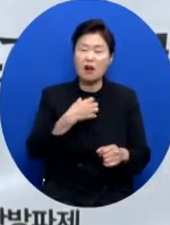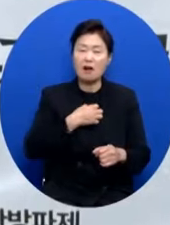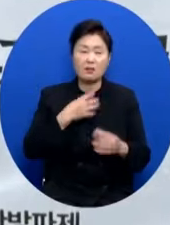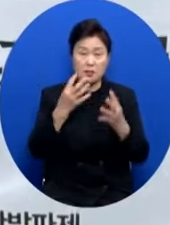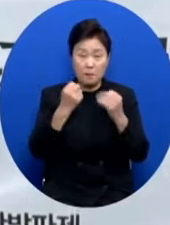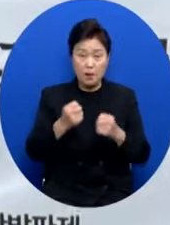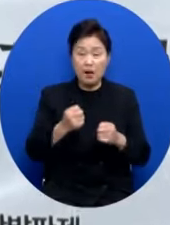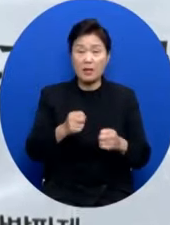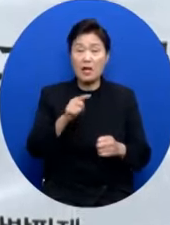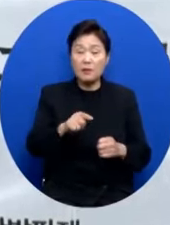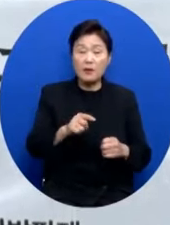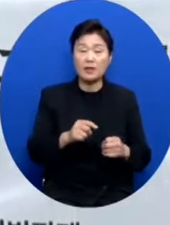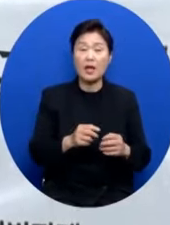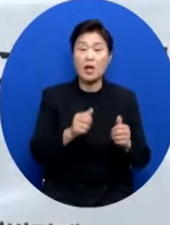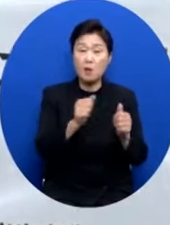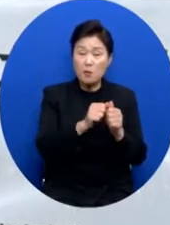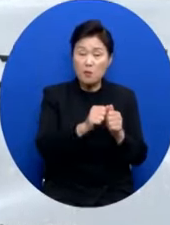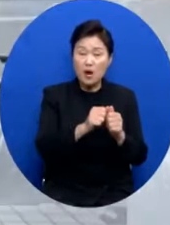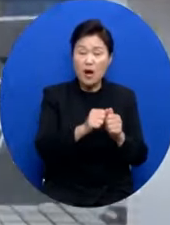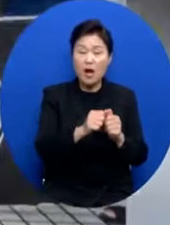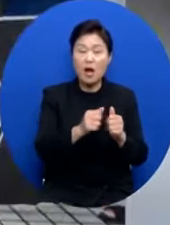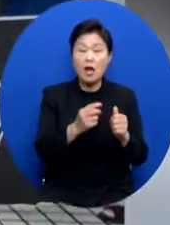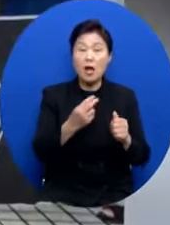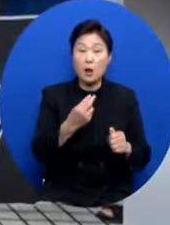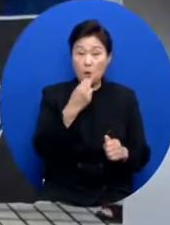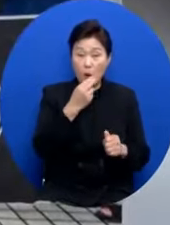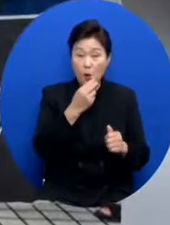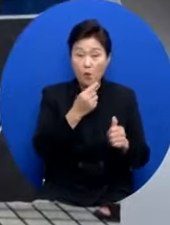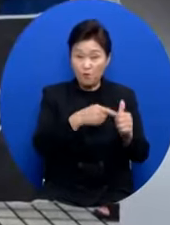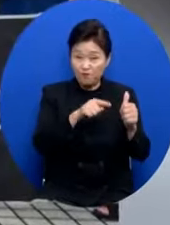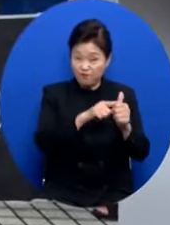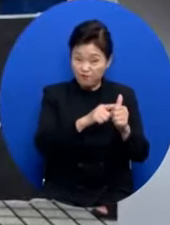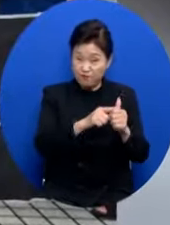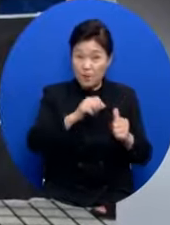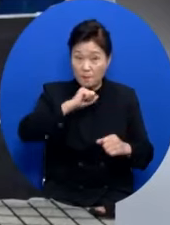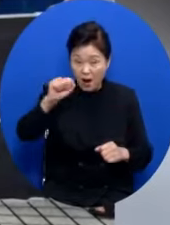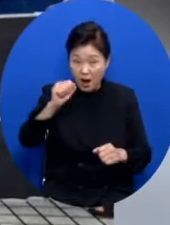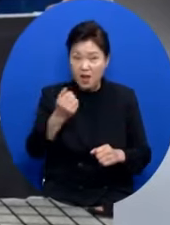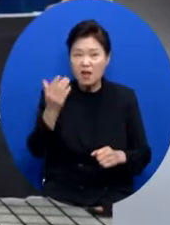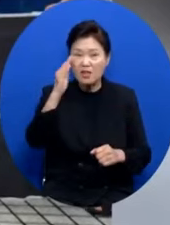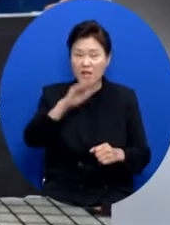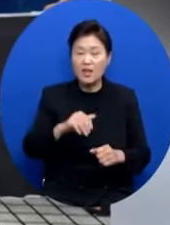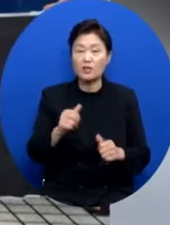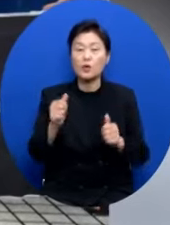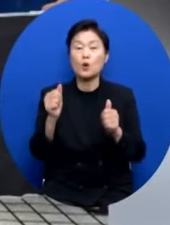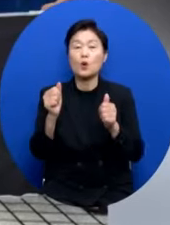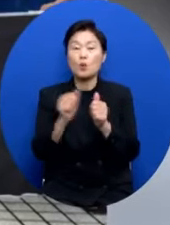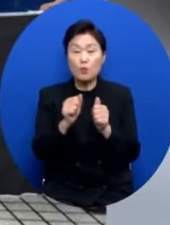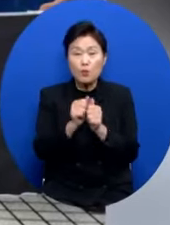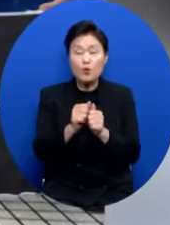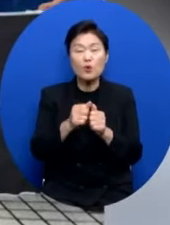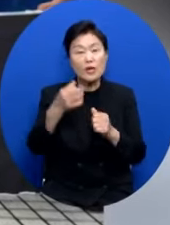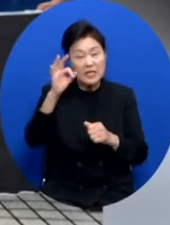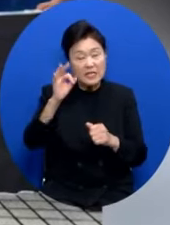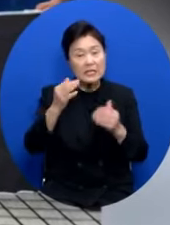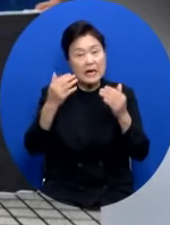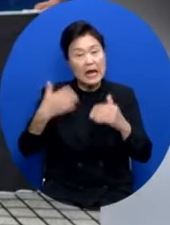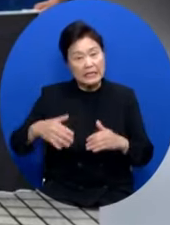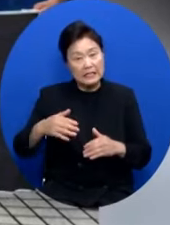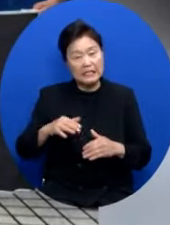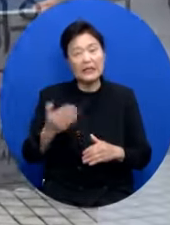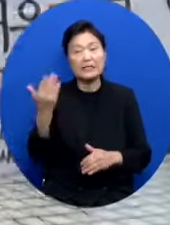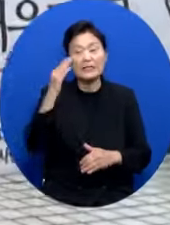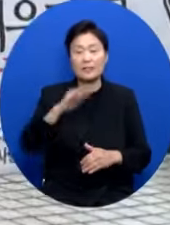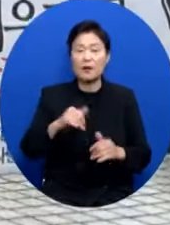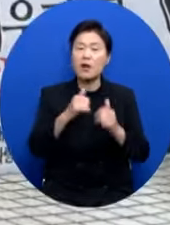부부가 피부양자 자격을 획득했다고 해서 동성애 동성혼이 법적 인정을 받은 건 아니지만 선례로 남은 판결의 기초해